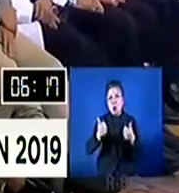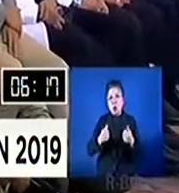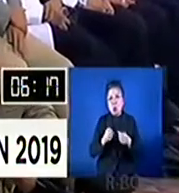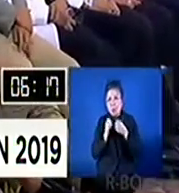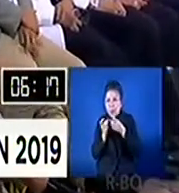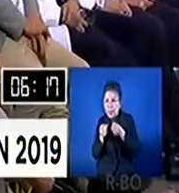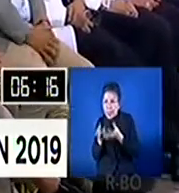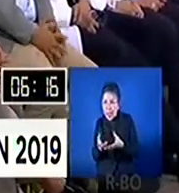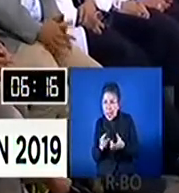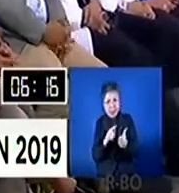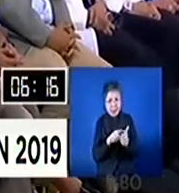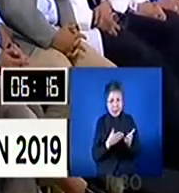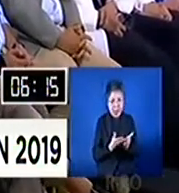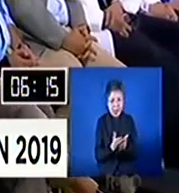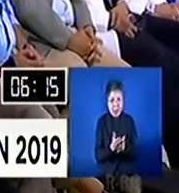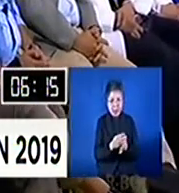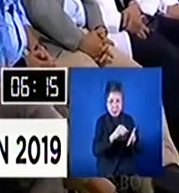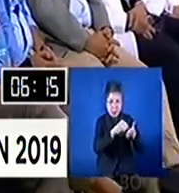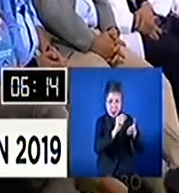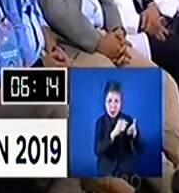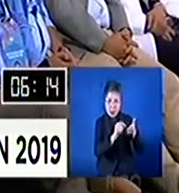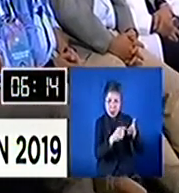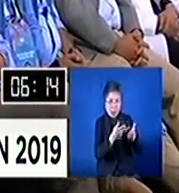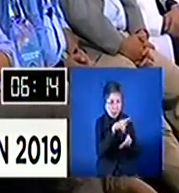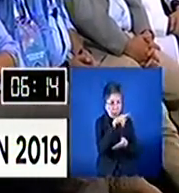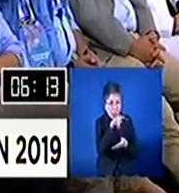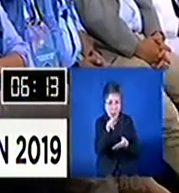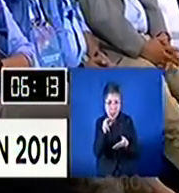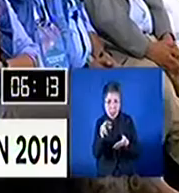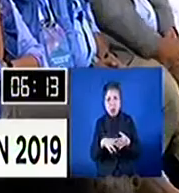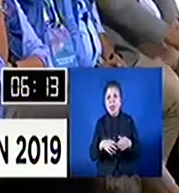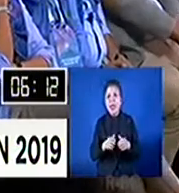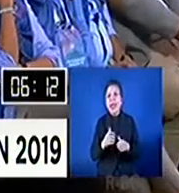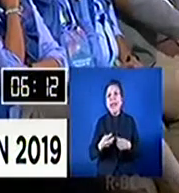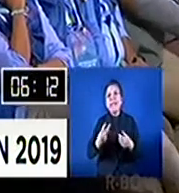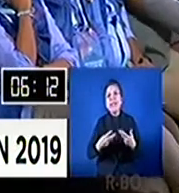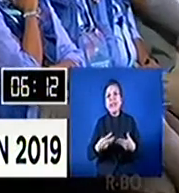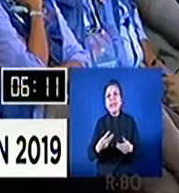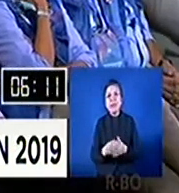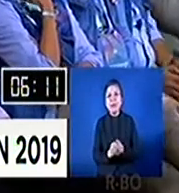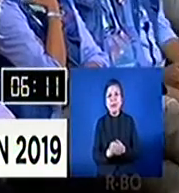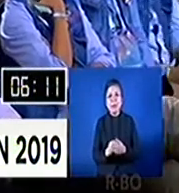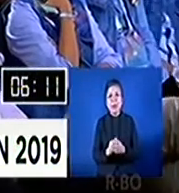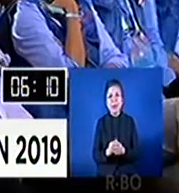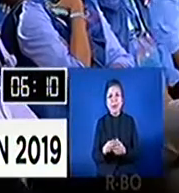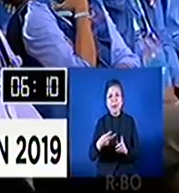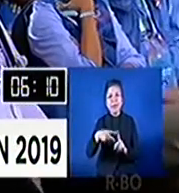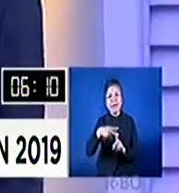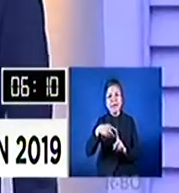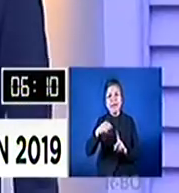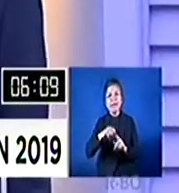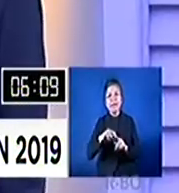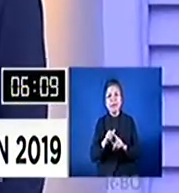tersendiri melalui indeks-indeks yang ada maupun efektivitas daripada anggaran